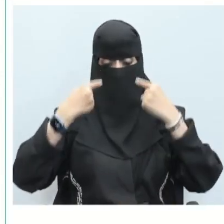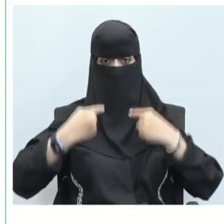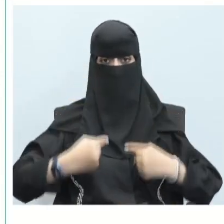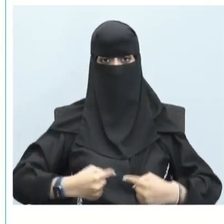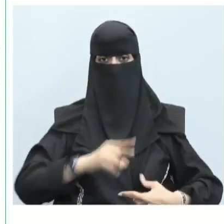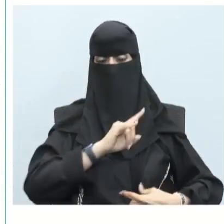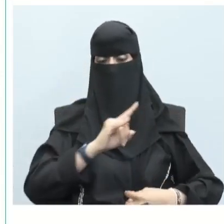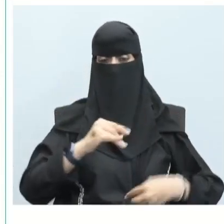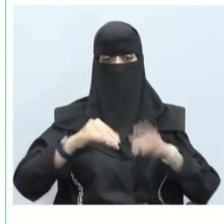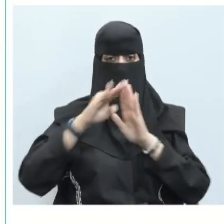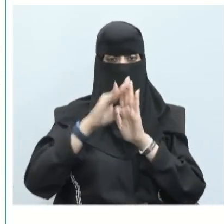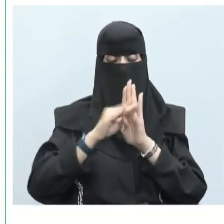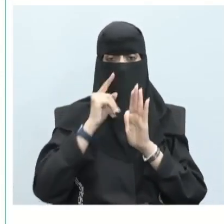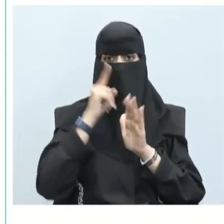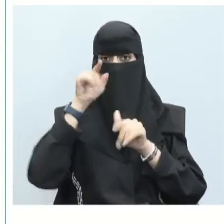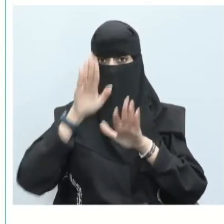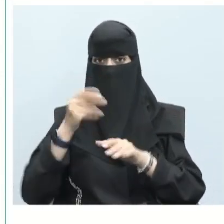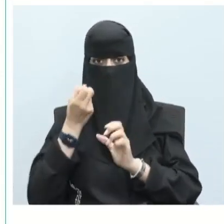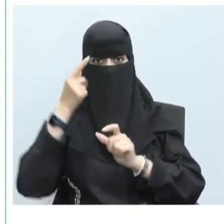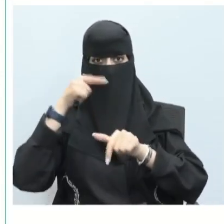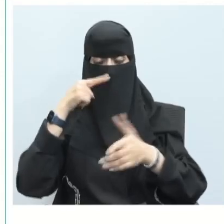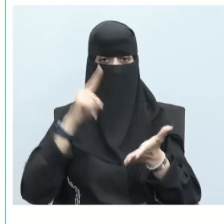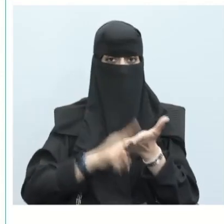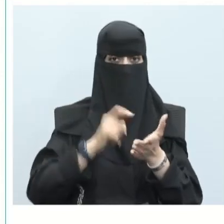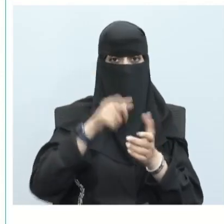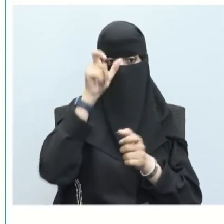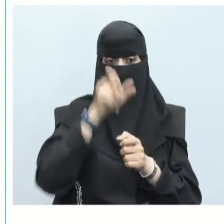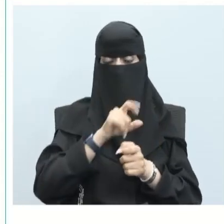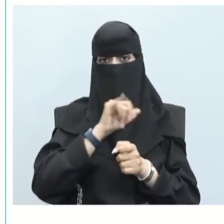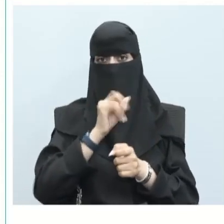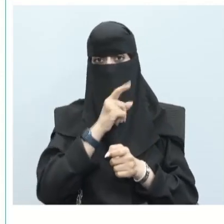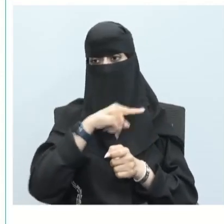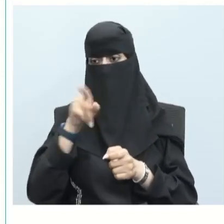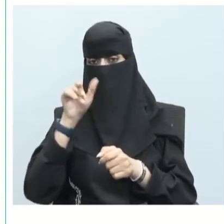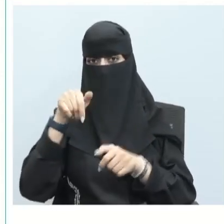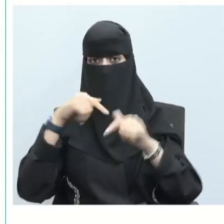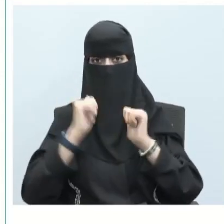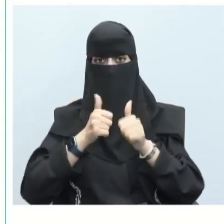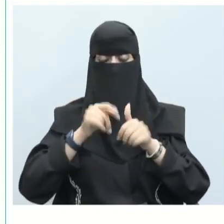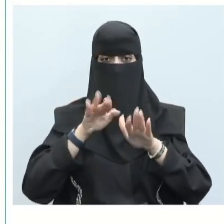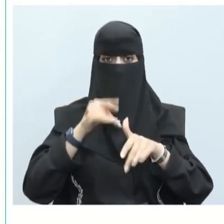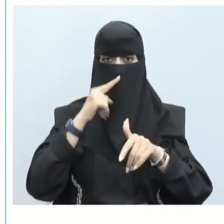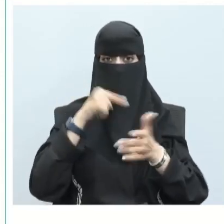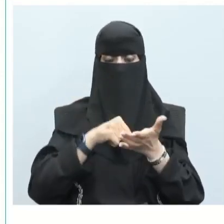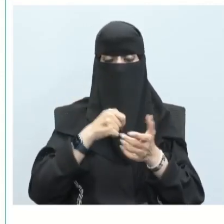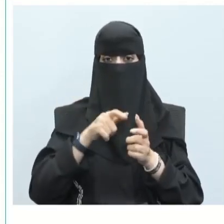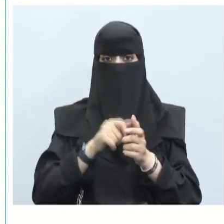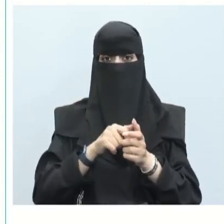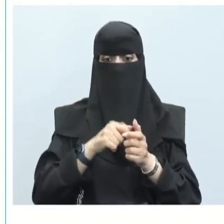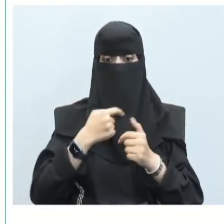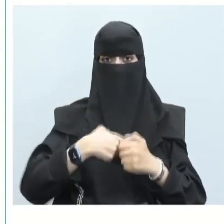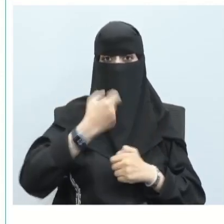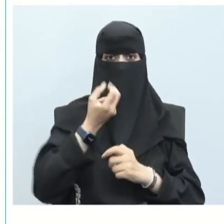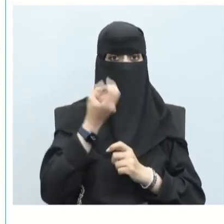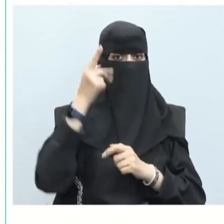غير الانيقه هل تظن ان شخصا بمثل هذه الهيئه يستحق ان ان نثق